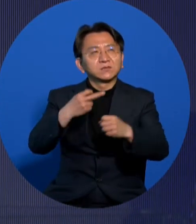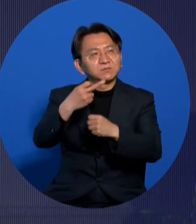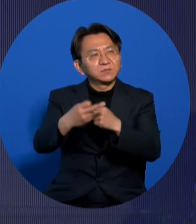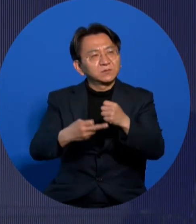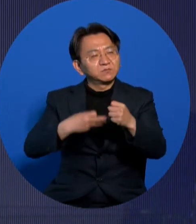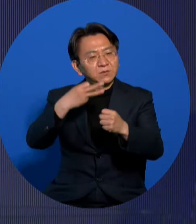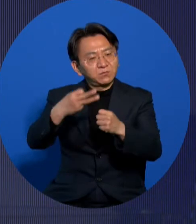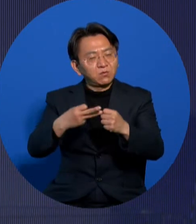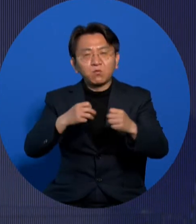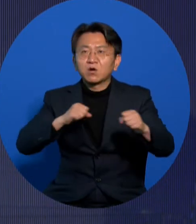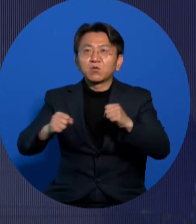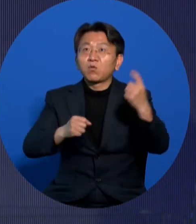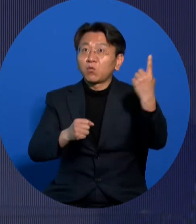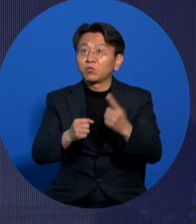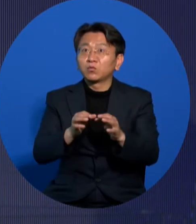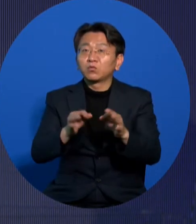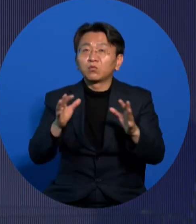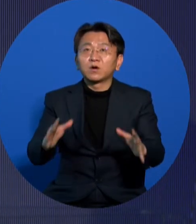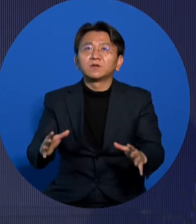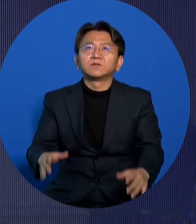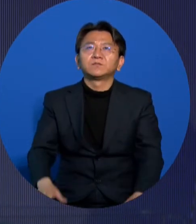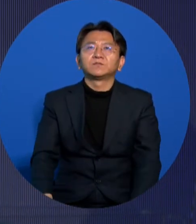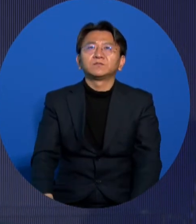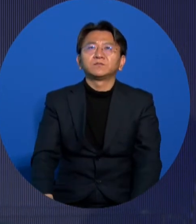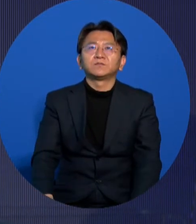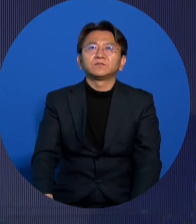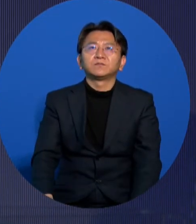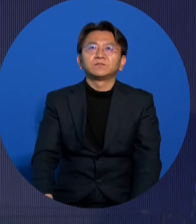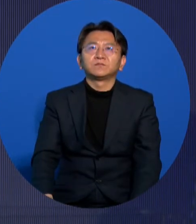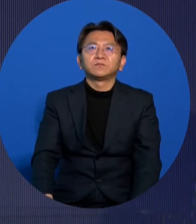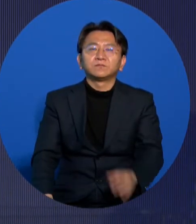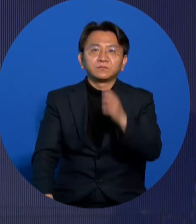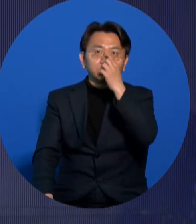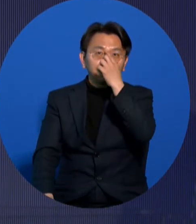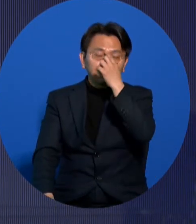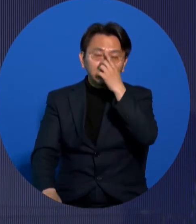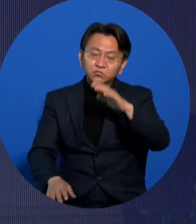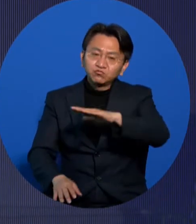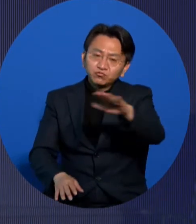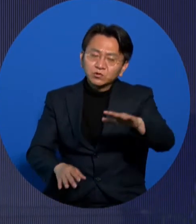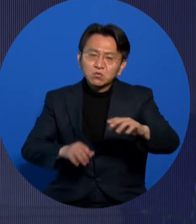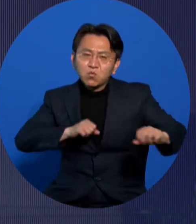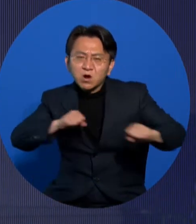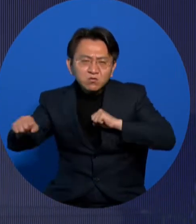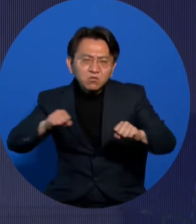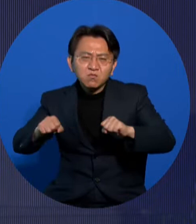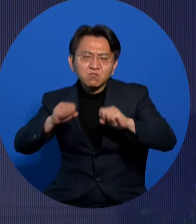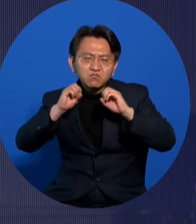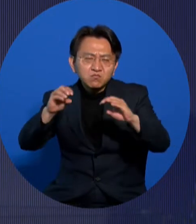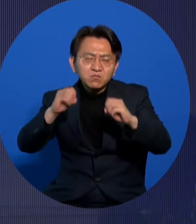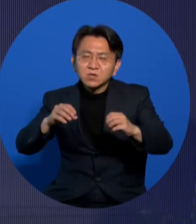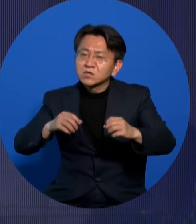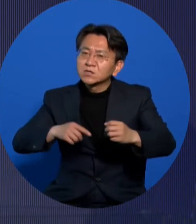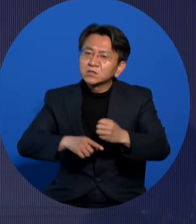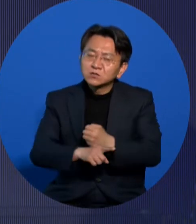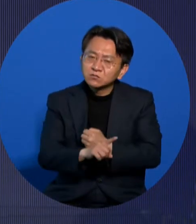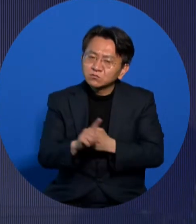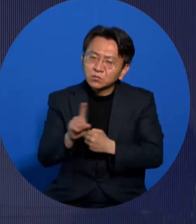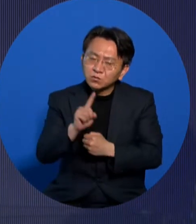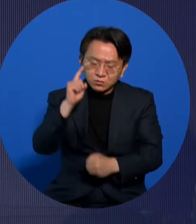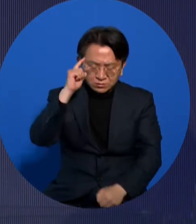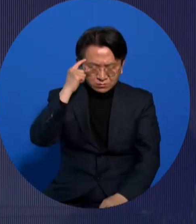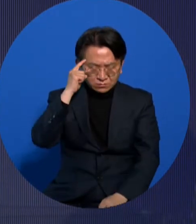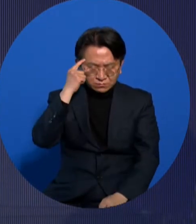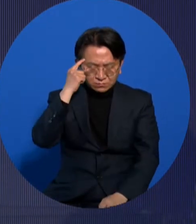해보면서 처음에는 왜 우리가 운동을 해야 되지? 이런 것들을 많이 좀